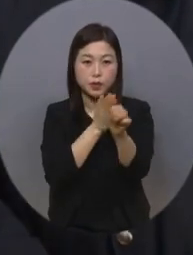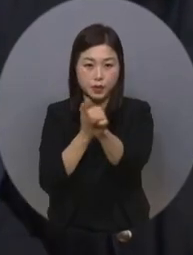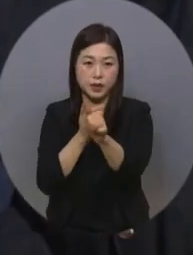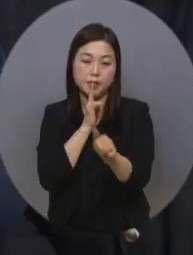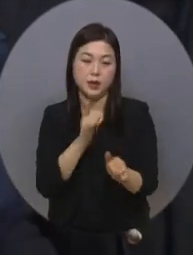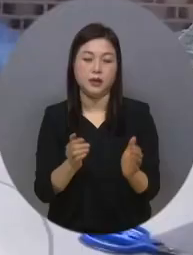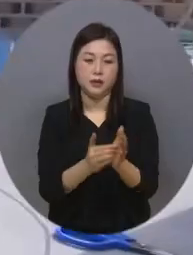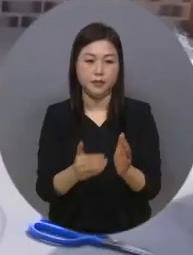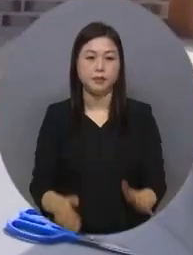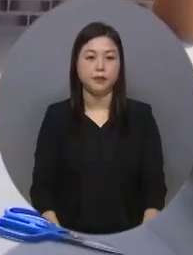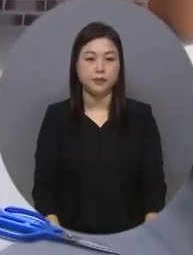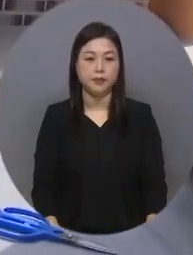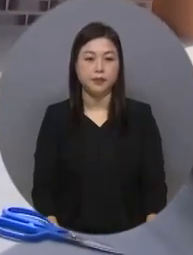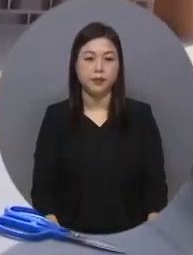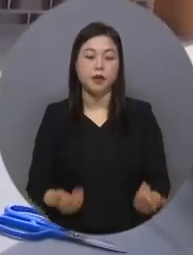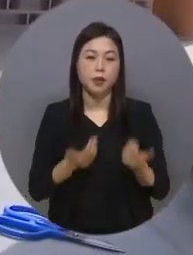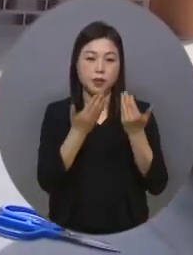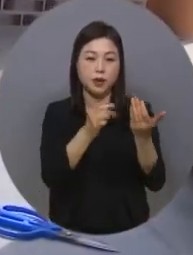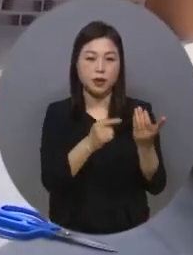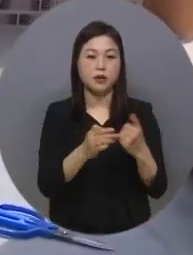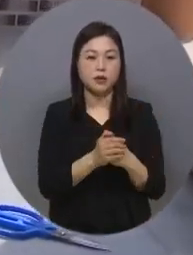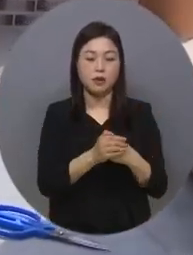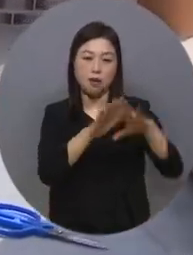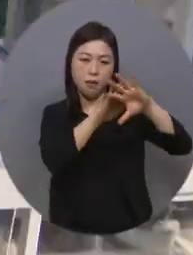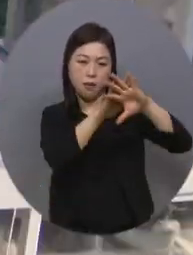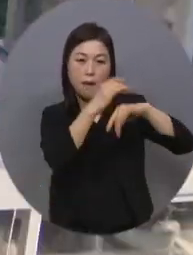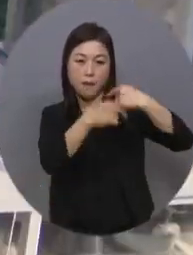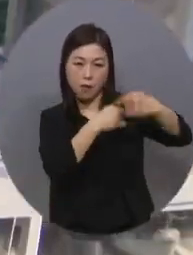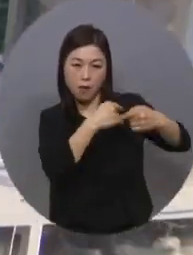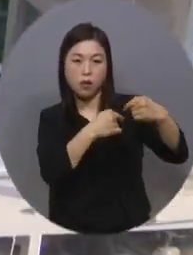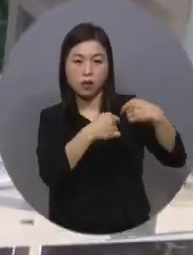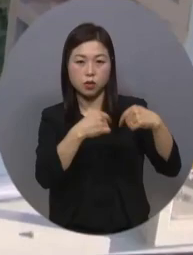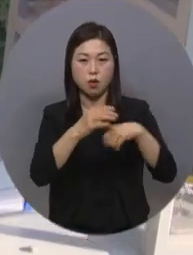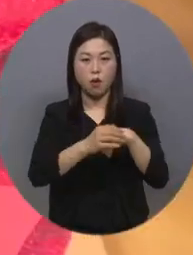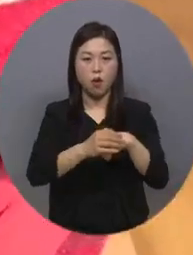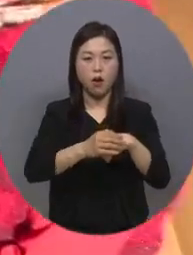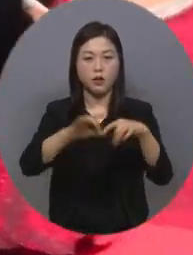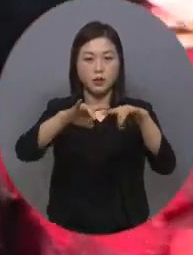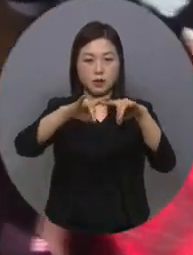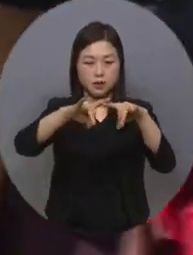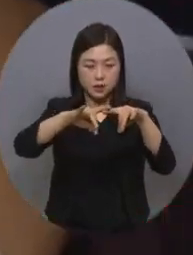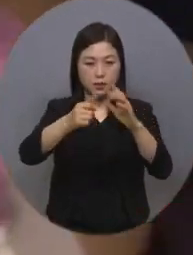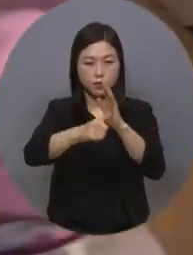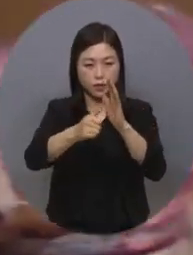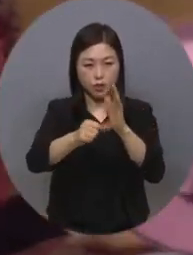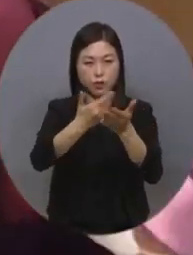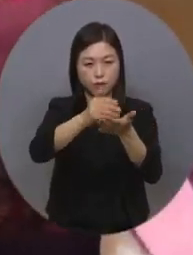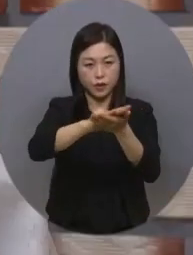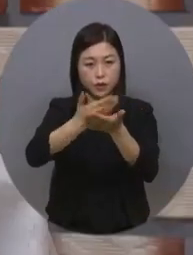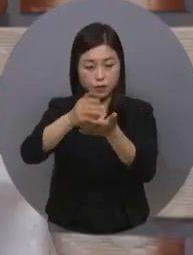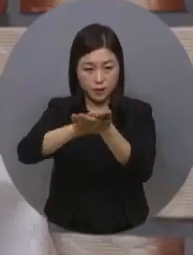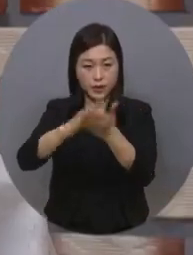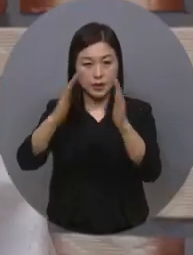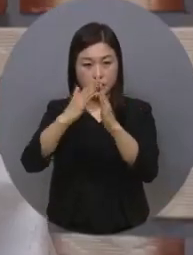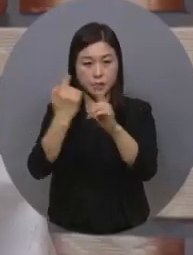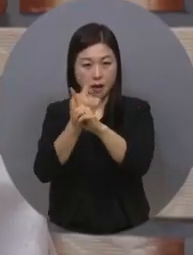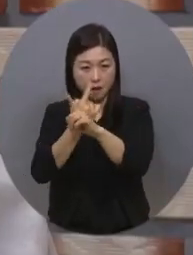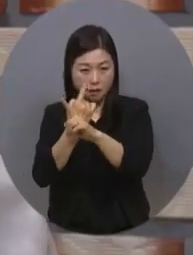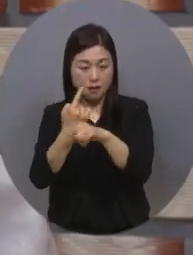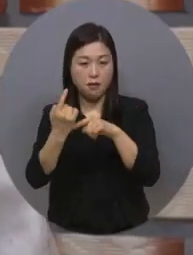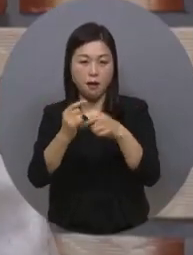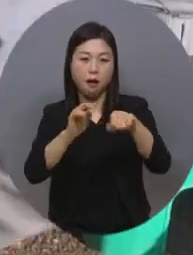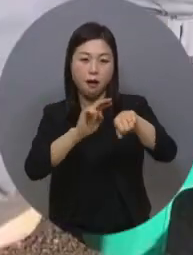말했습니다 이날 봉사는 방충망 교체 가전제품 수리 등 주거 개선과 한방치료 이미용